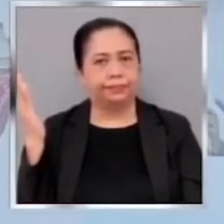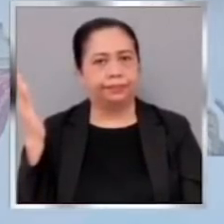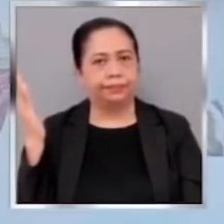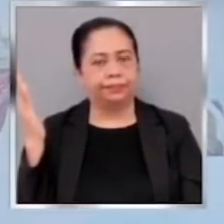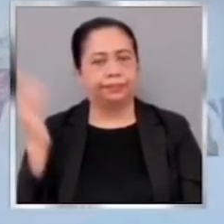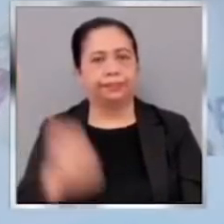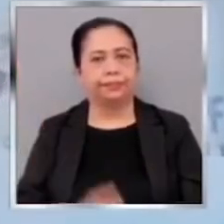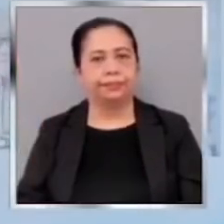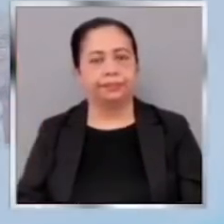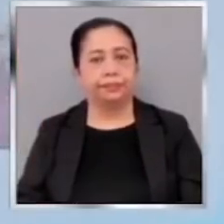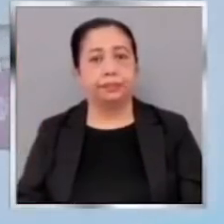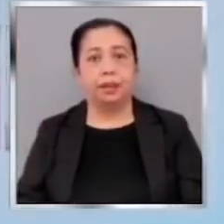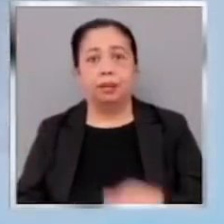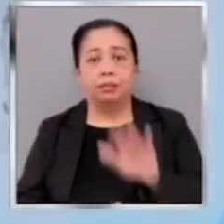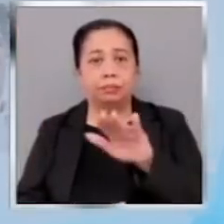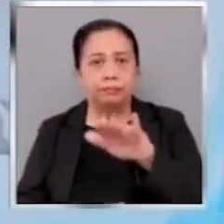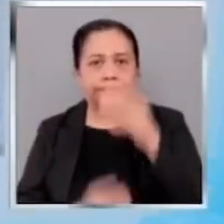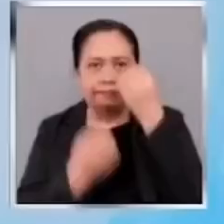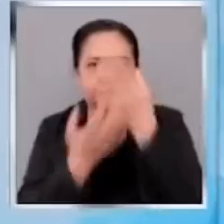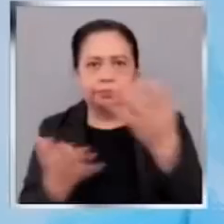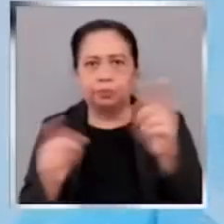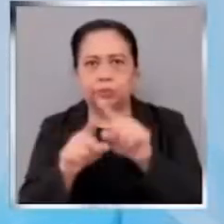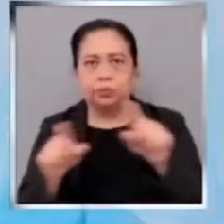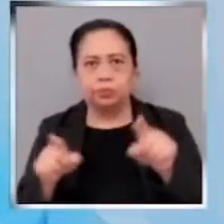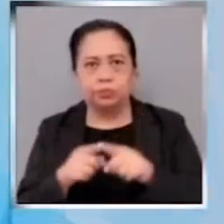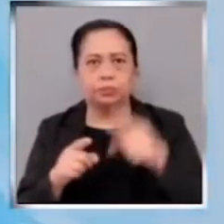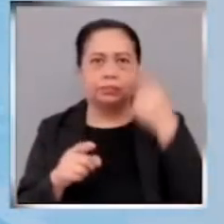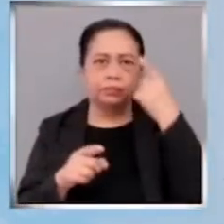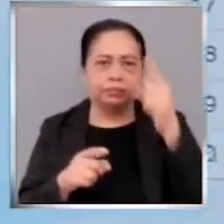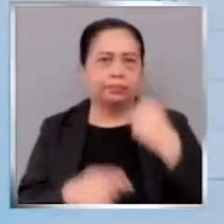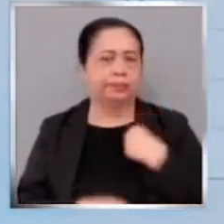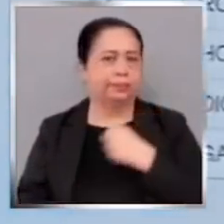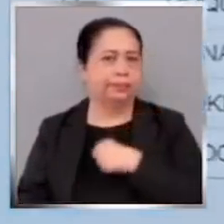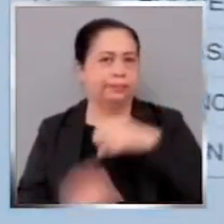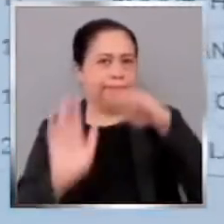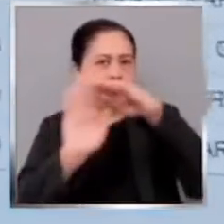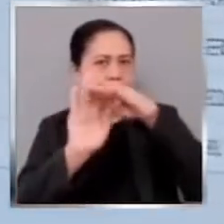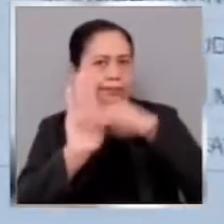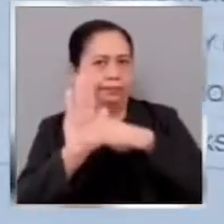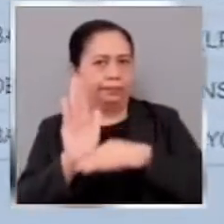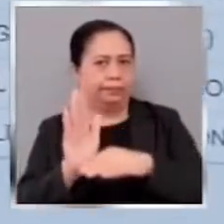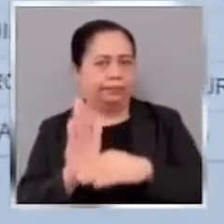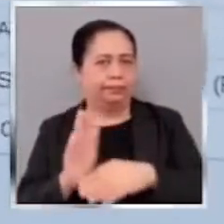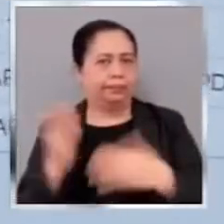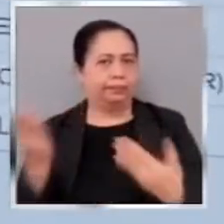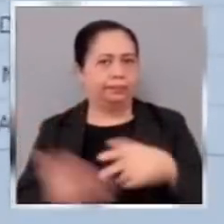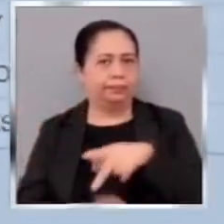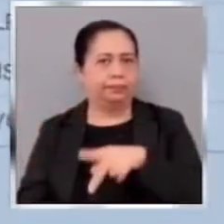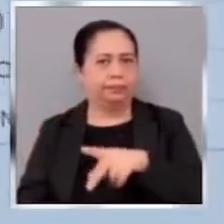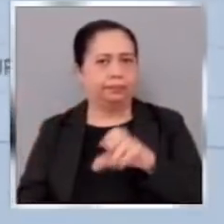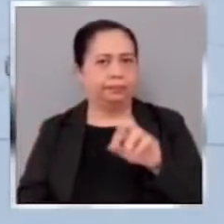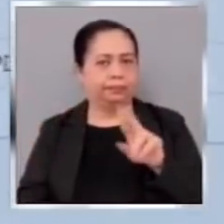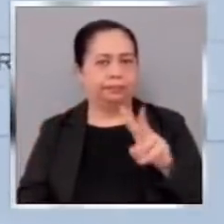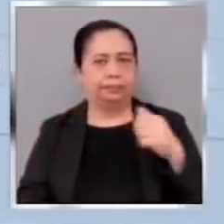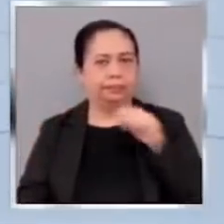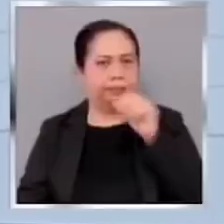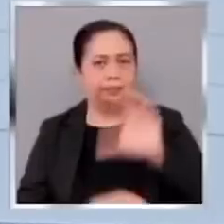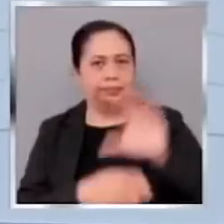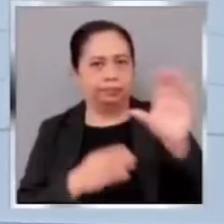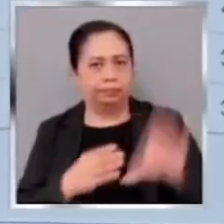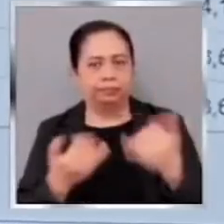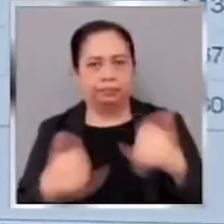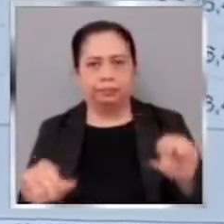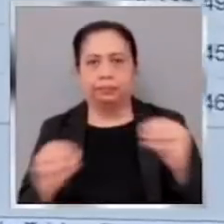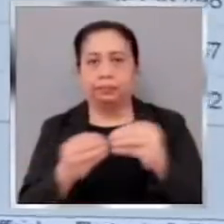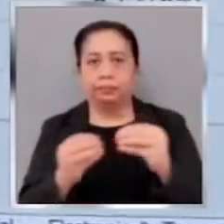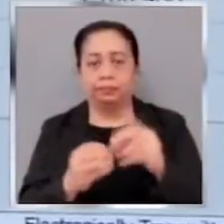53,452. Vicky, bibigay din natin yung para sa senatorial race dito sa PPCRV and official count. Nangunguna sa